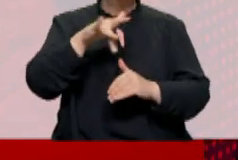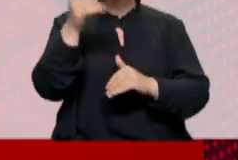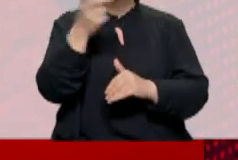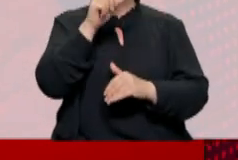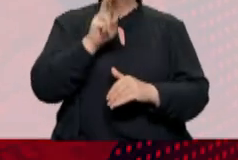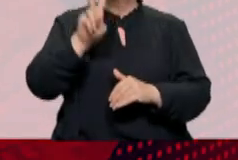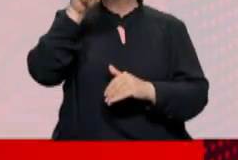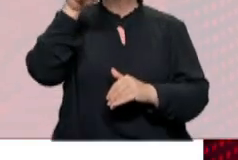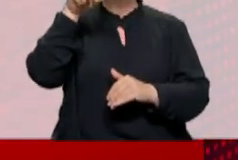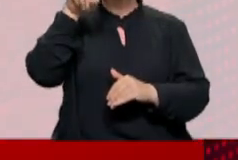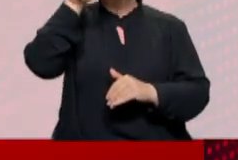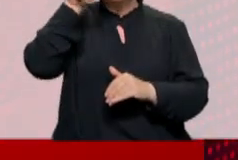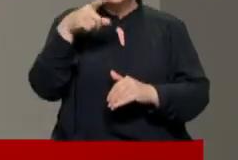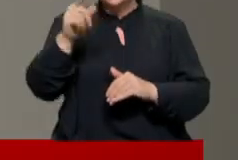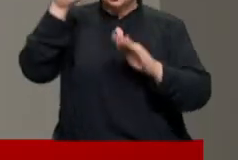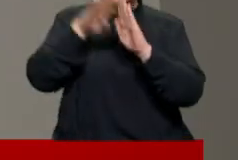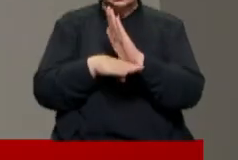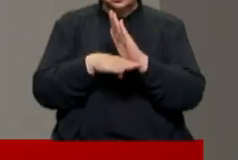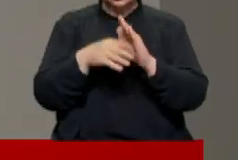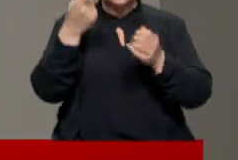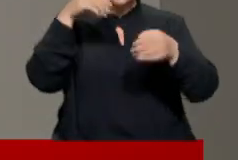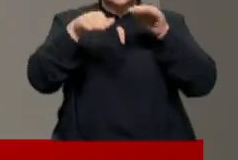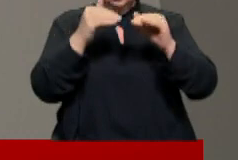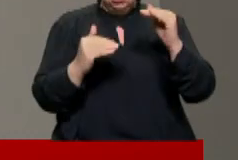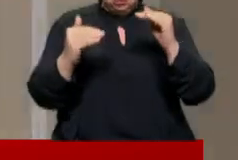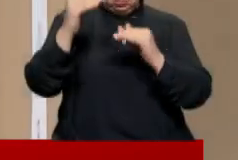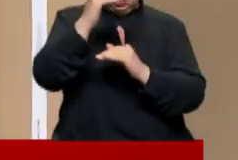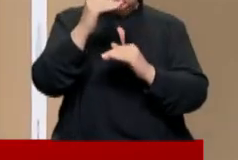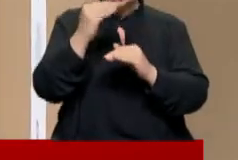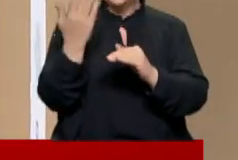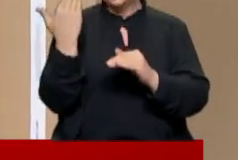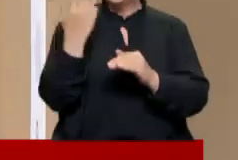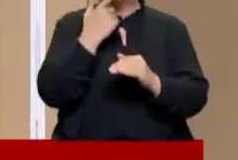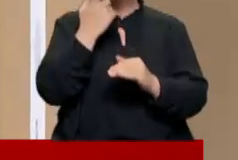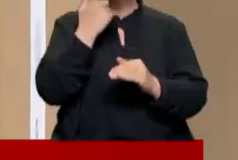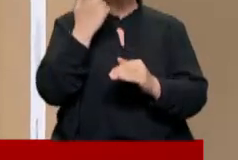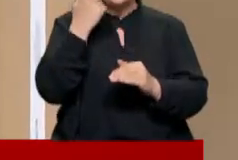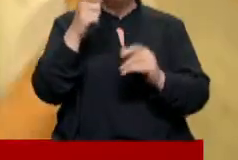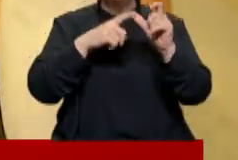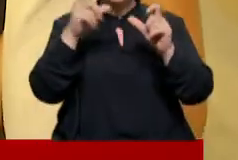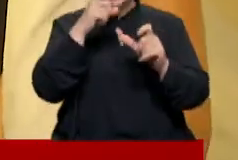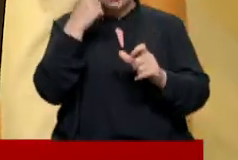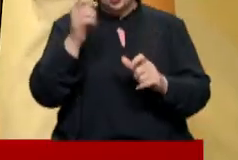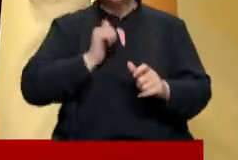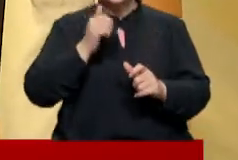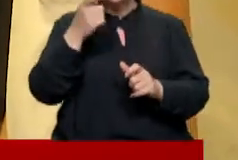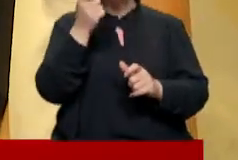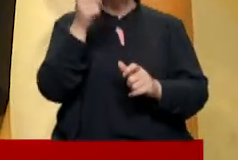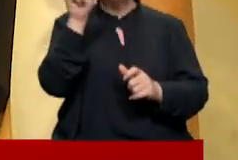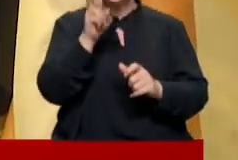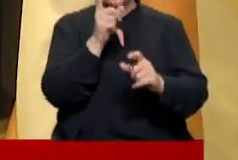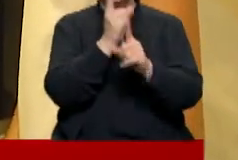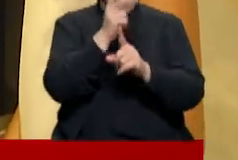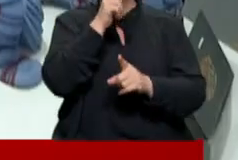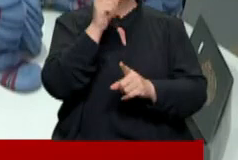sayısı 178 bin kişi azaldı. İstihdamdaki artışın arkasında geçtiğimiz yılın Şubat aylarında asgari ücretin dolar